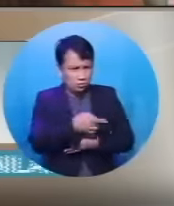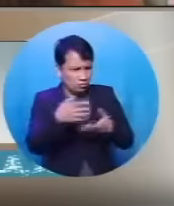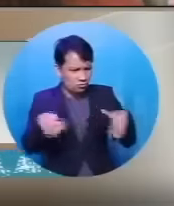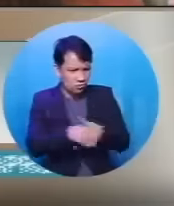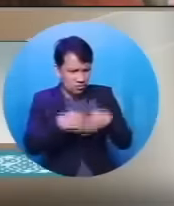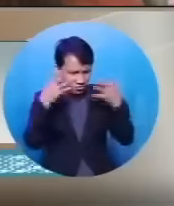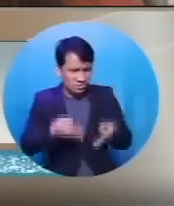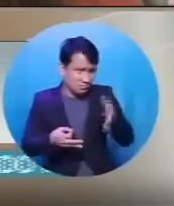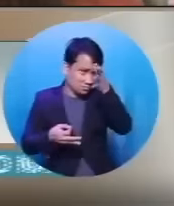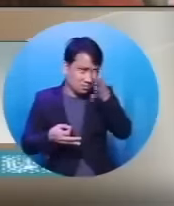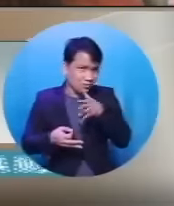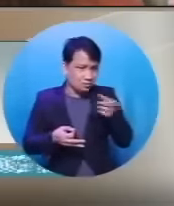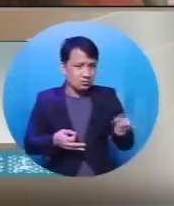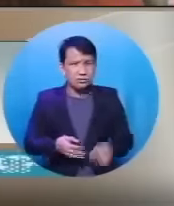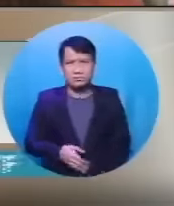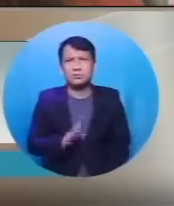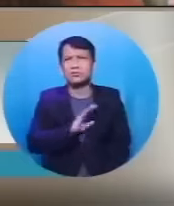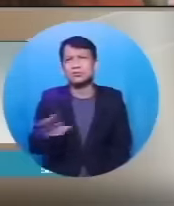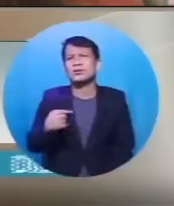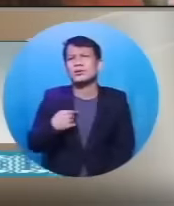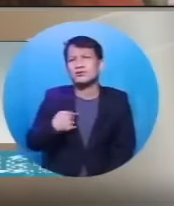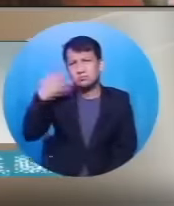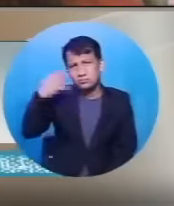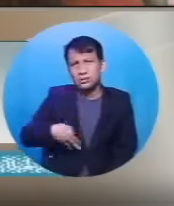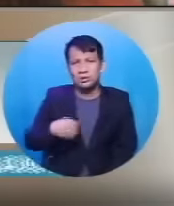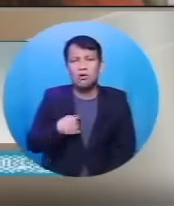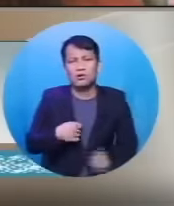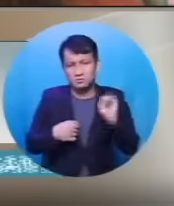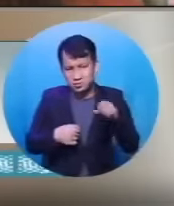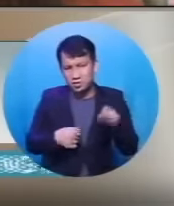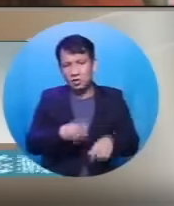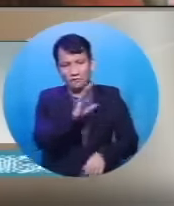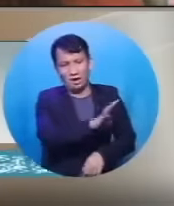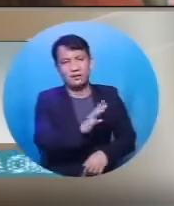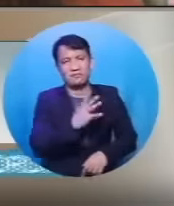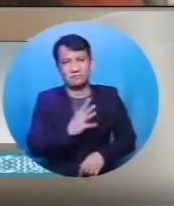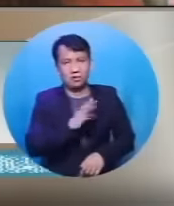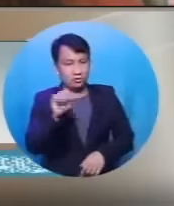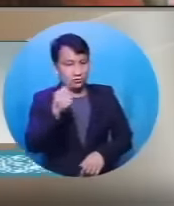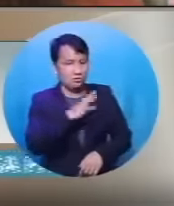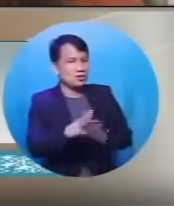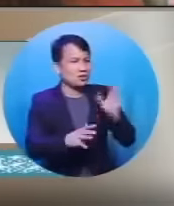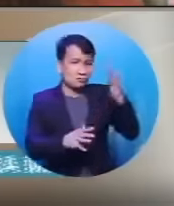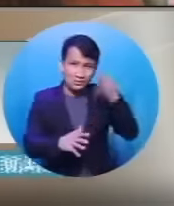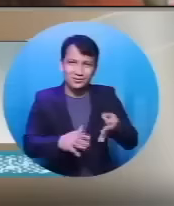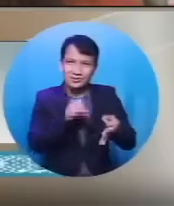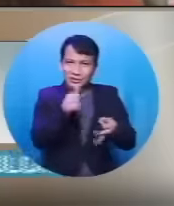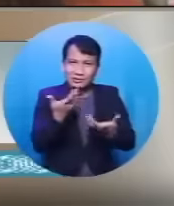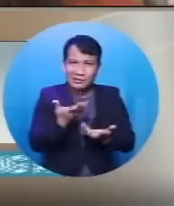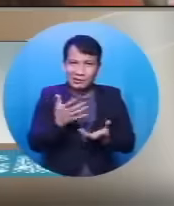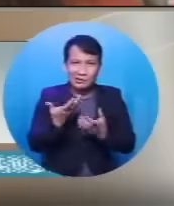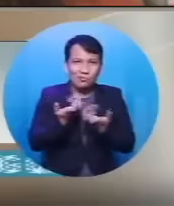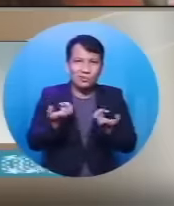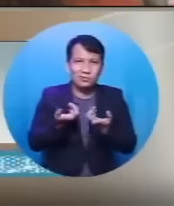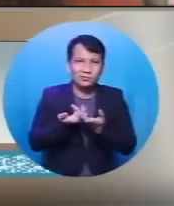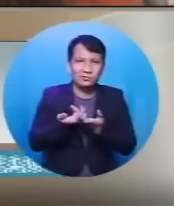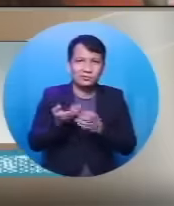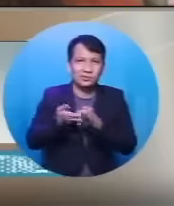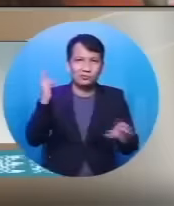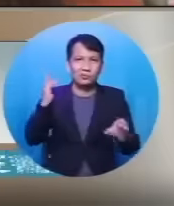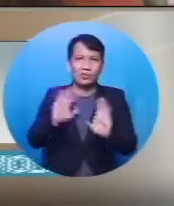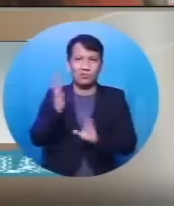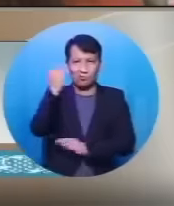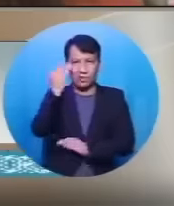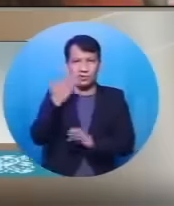hindi ikaw Ako talaga nagdesisyon sir na Okay ikaw nagdesisyon Bakit nagdesisyon ka na ayaw mo na Sige nga sabihin mong reason ba umayaw ka